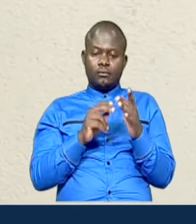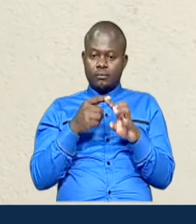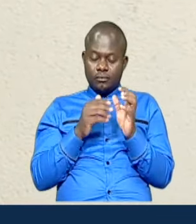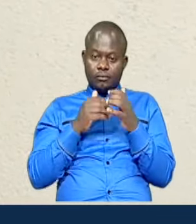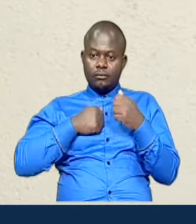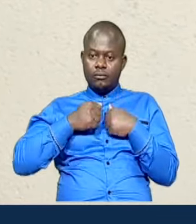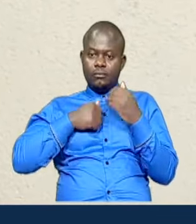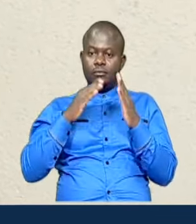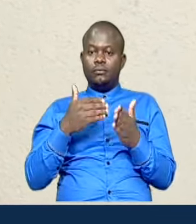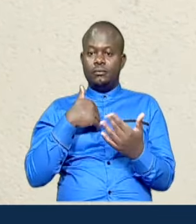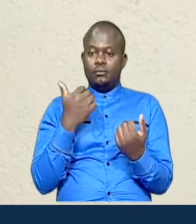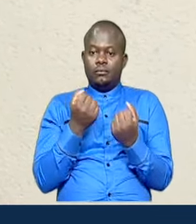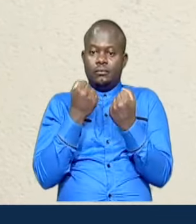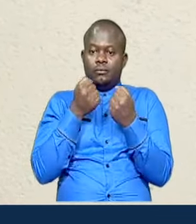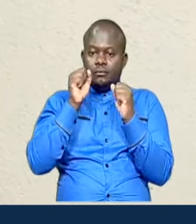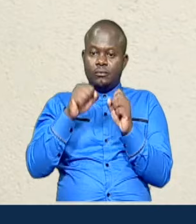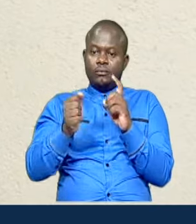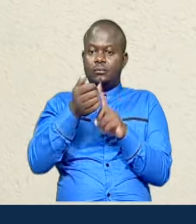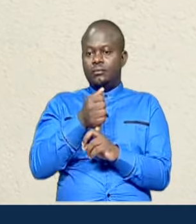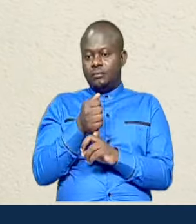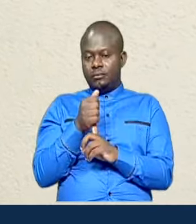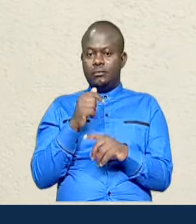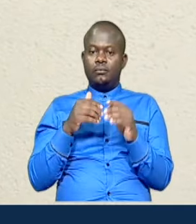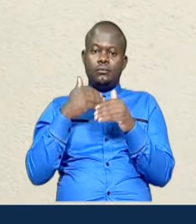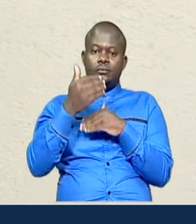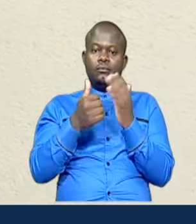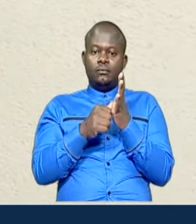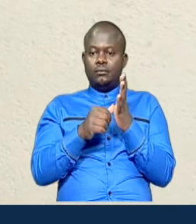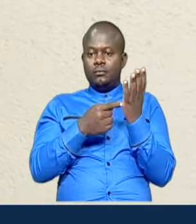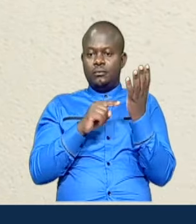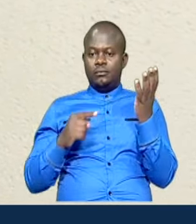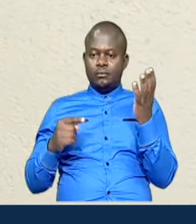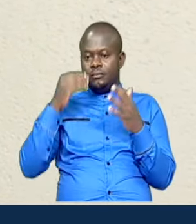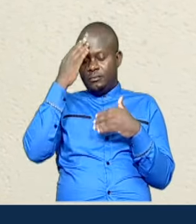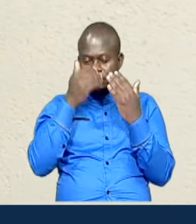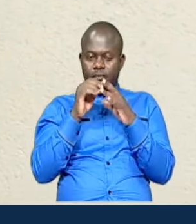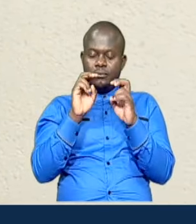Rwanda rufite energi ishobora kugeramo. Harimo ikibazo cya tekinike cyo kugira ngo